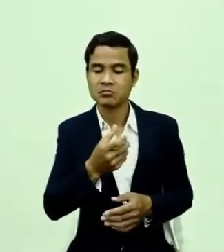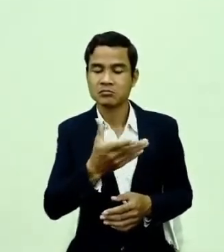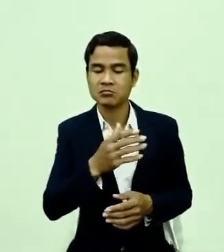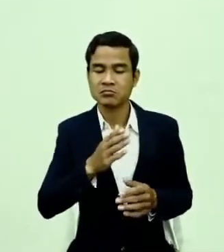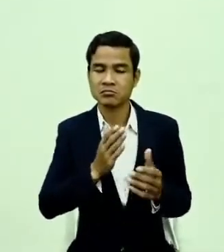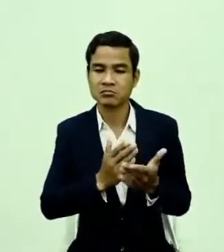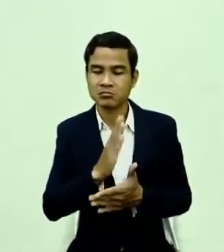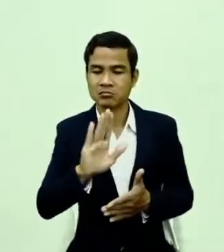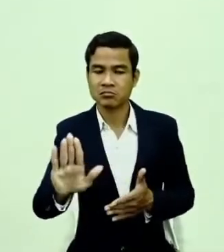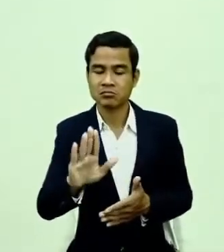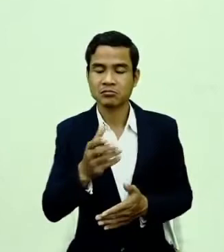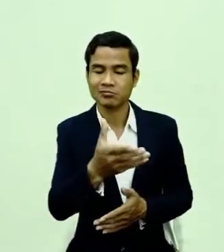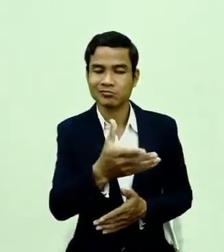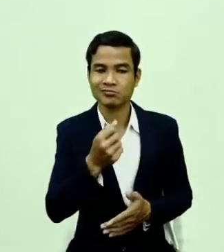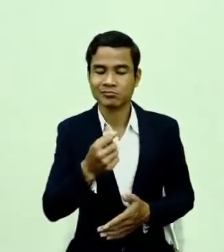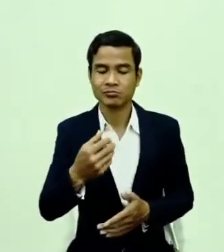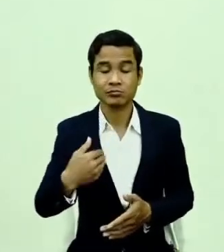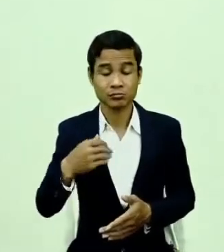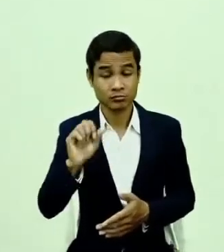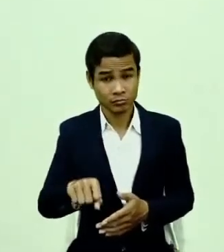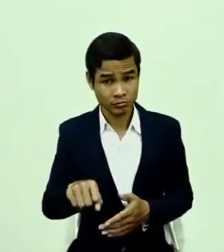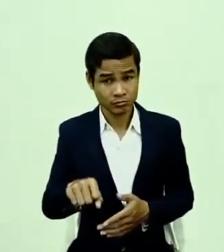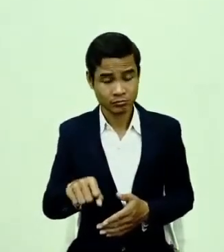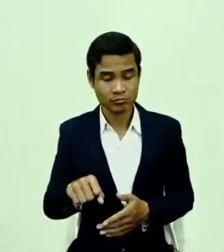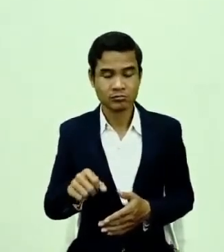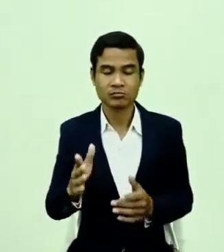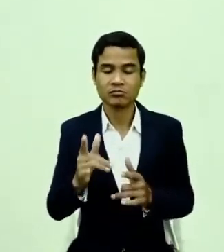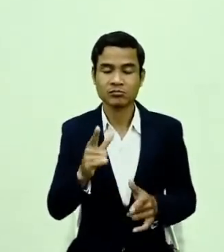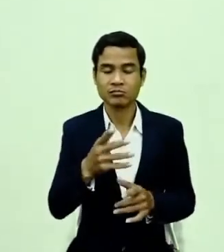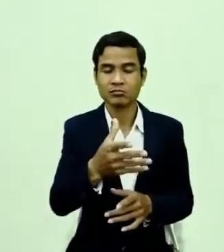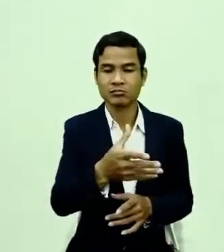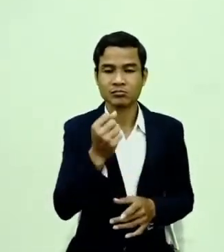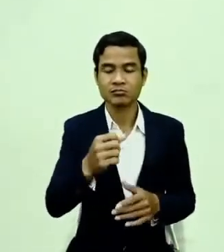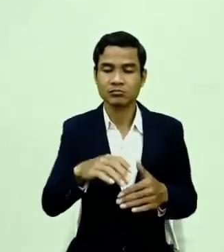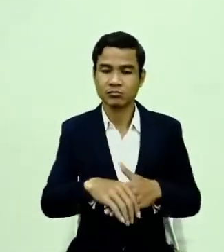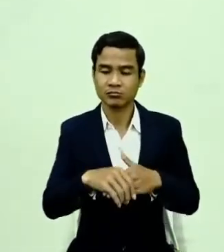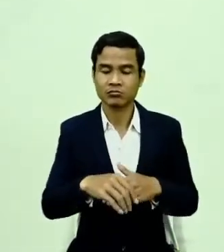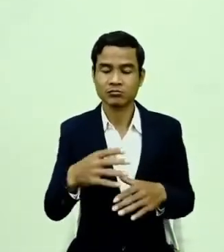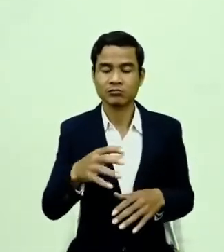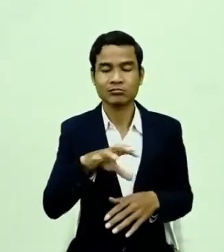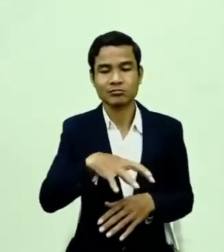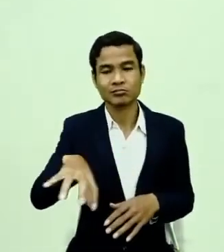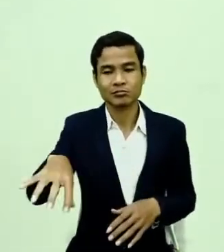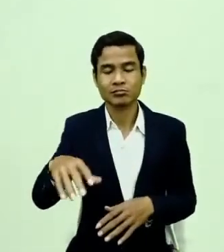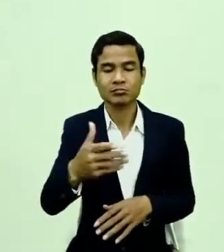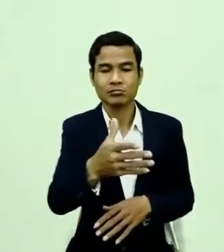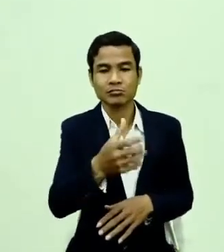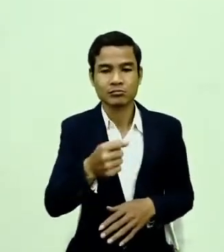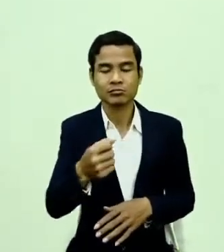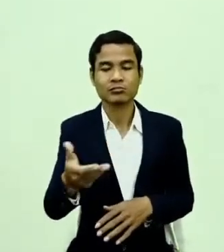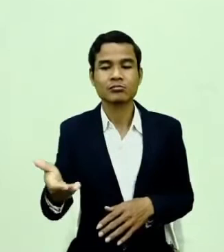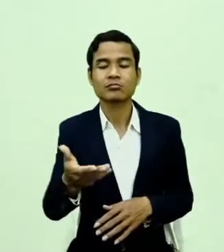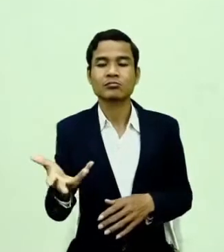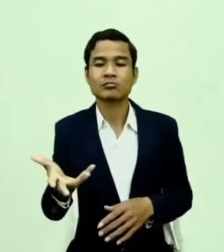tọc ta nút mê được tế hay bà con tự do tọc ta bị phụ mạ dân ta vì giảng mạch